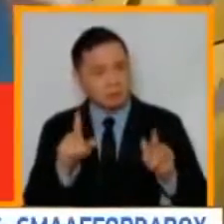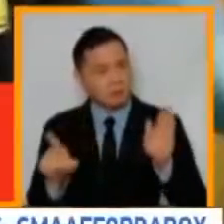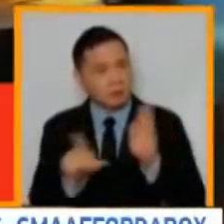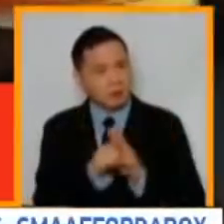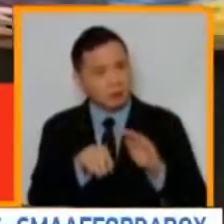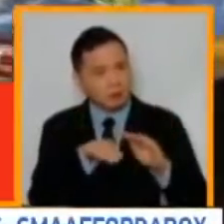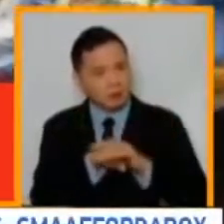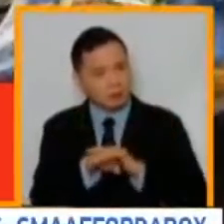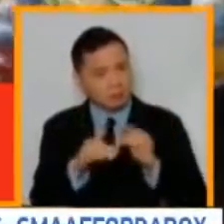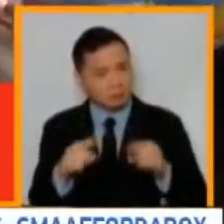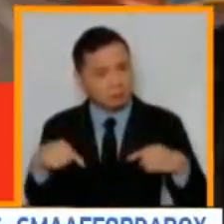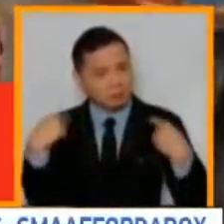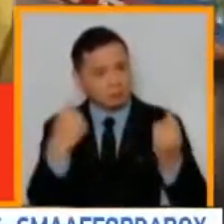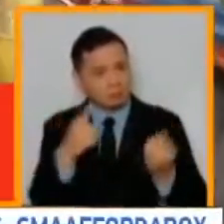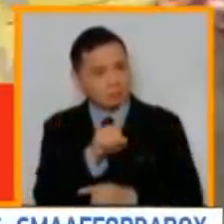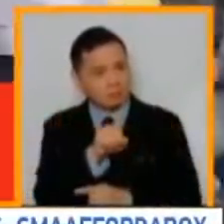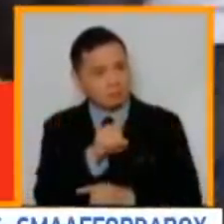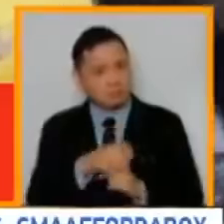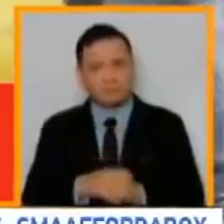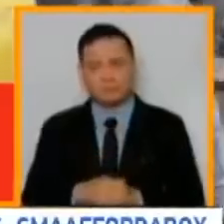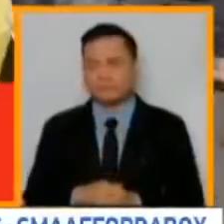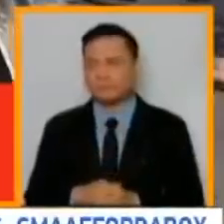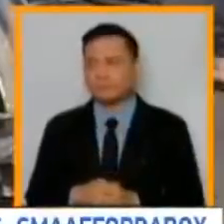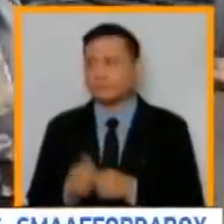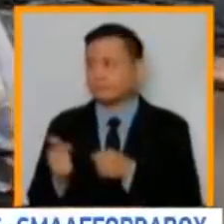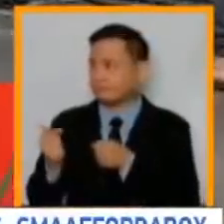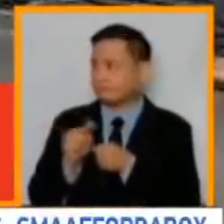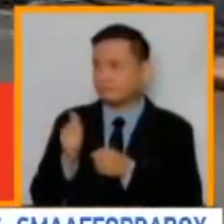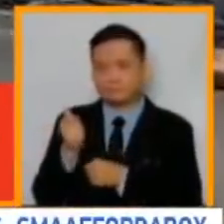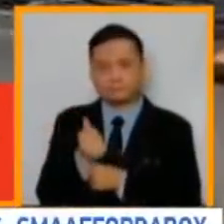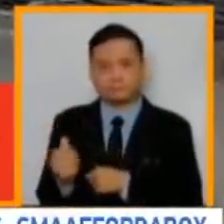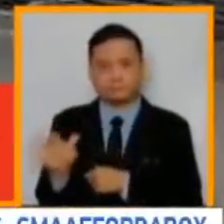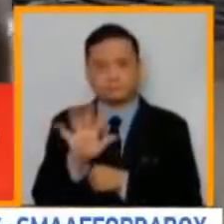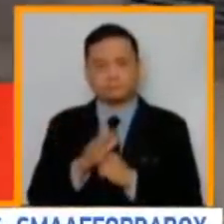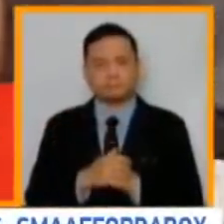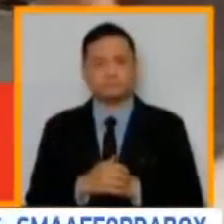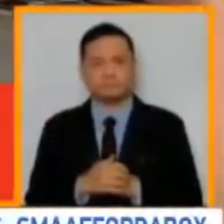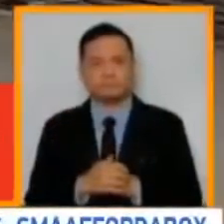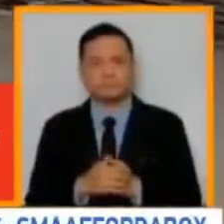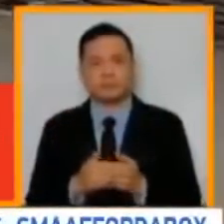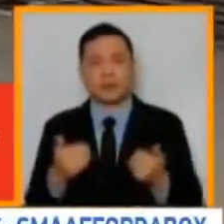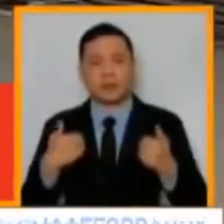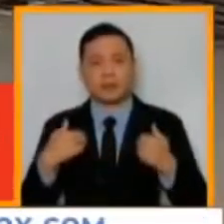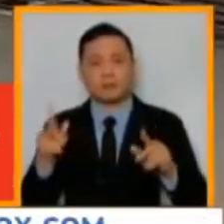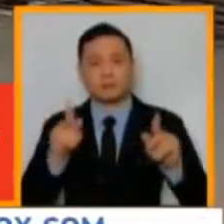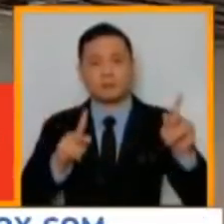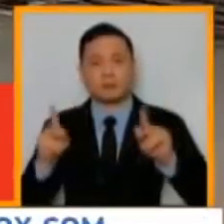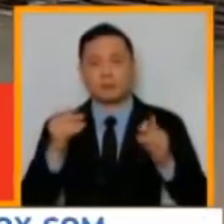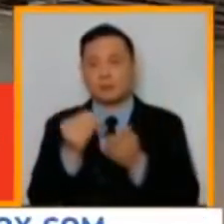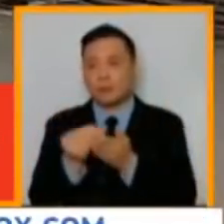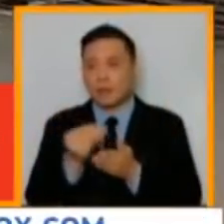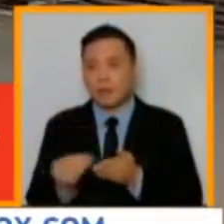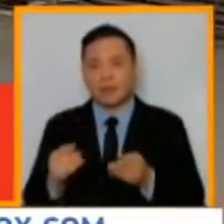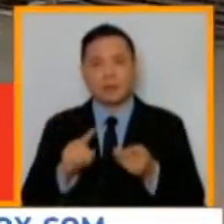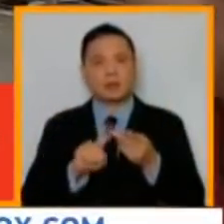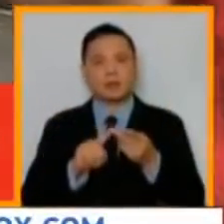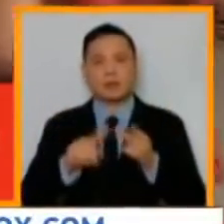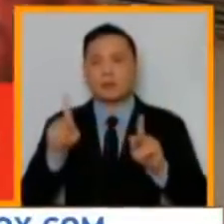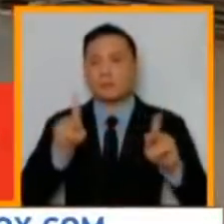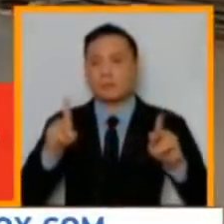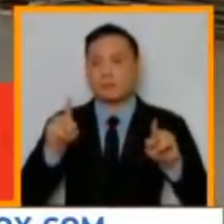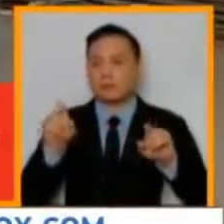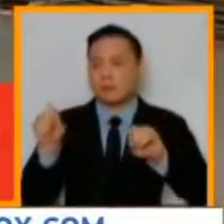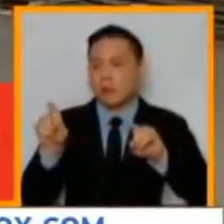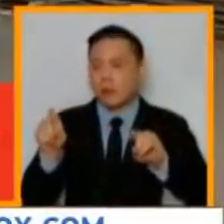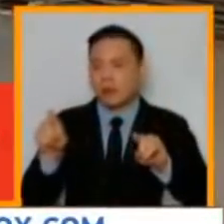Maris, magandang umaga. Sanay na raw yung mga mamimili at nagtitinda sa patakarang no vaccination, no entry dito. Kaya so far, simula sa